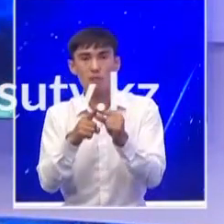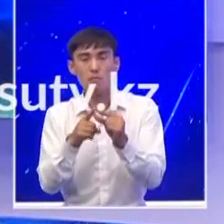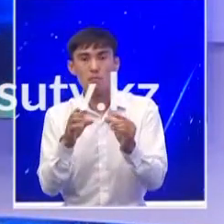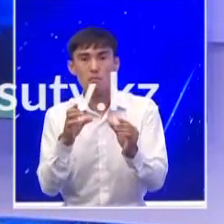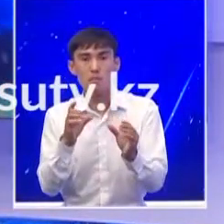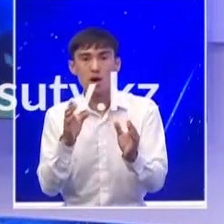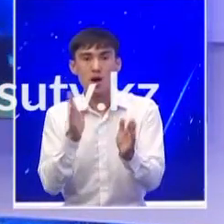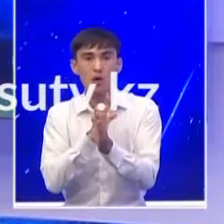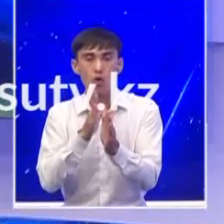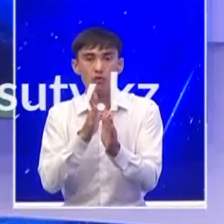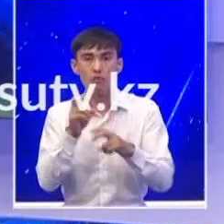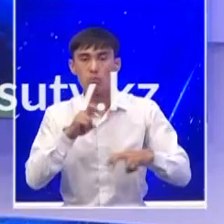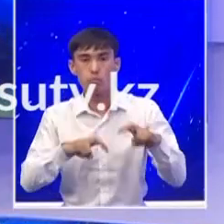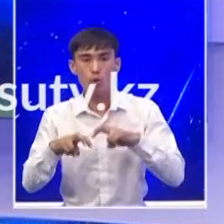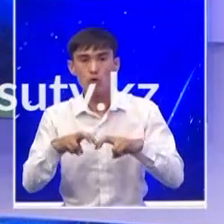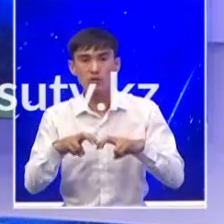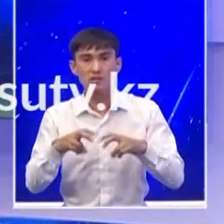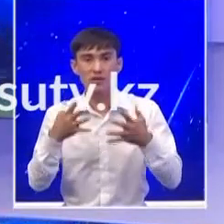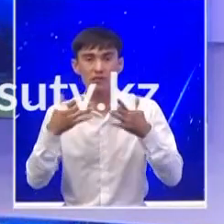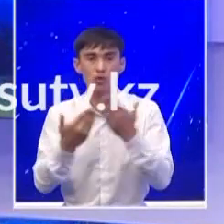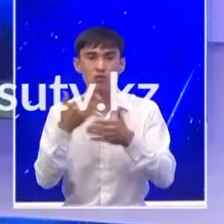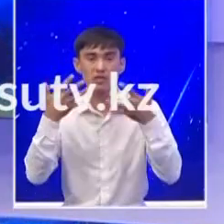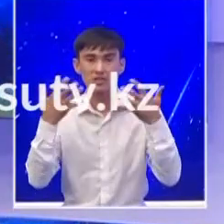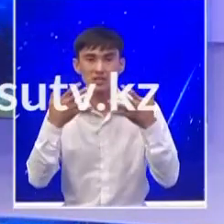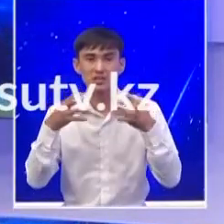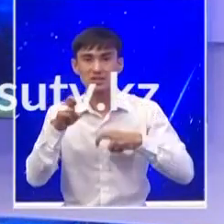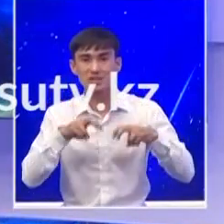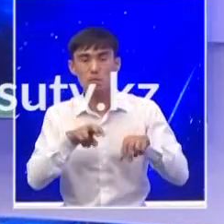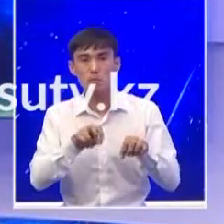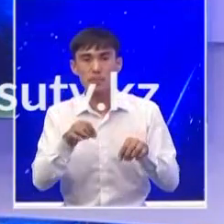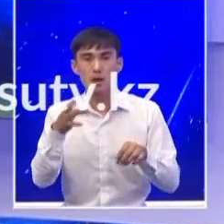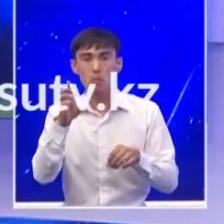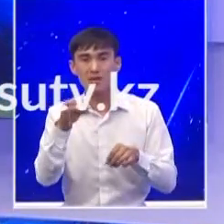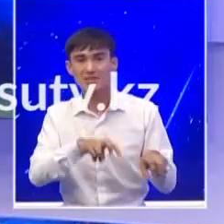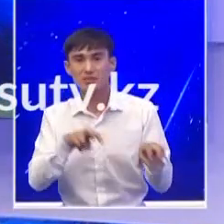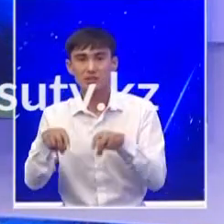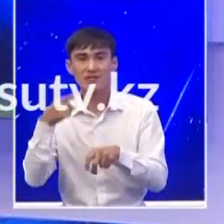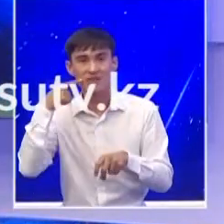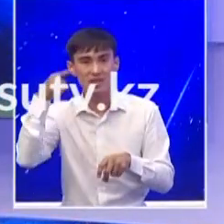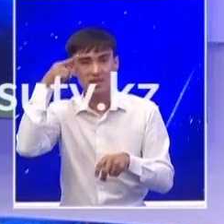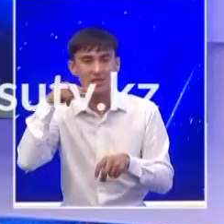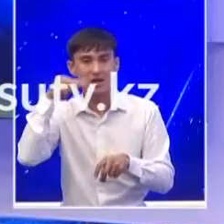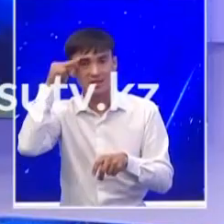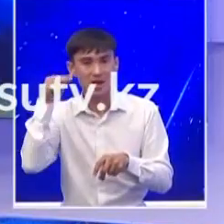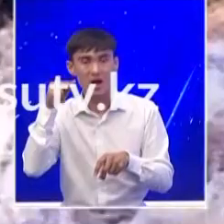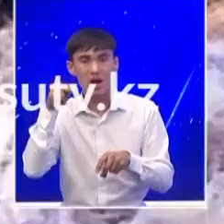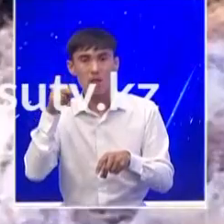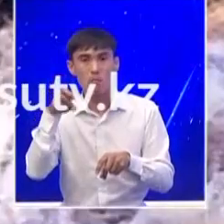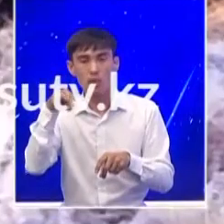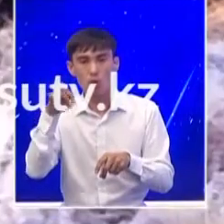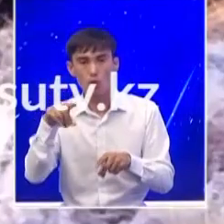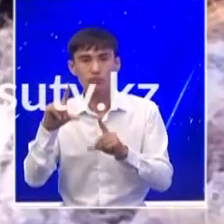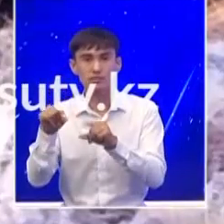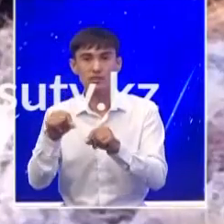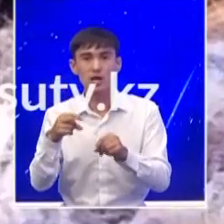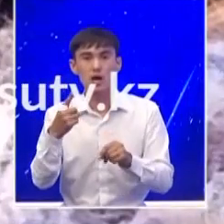поисках новой жизни мигрируют в Кыргызстан, Китай и Монголию, сообщает Хабар-24. В республике, по официальным данным, обитают